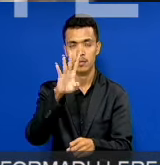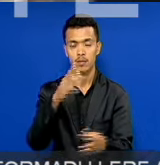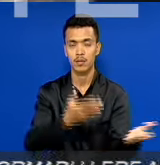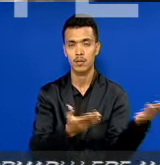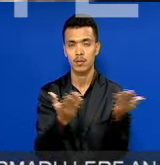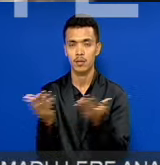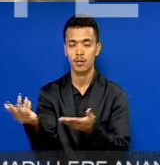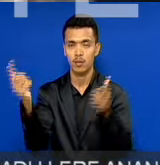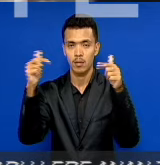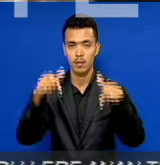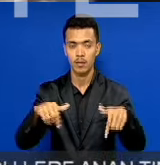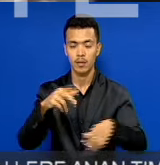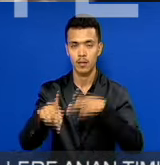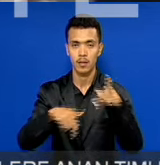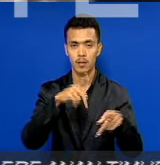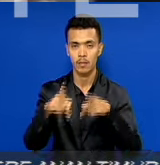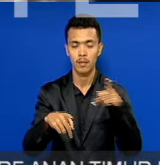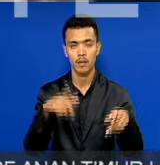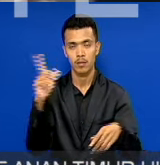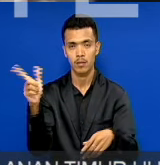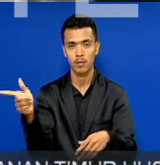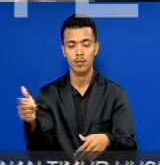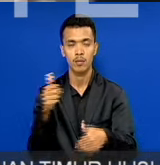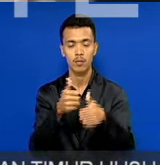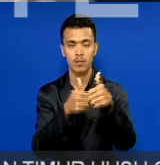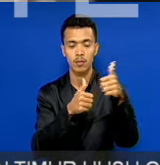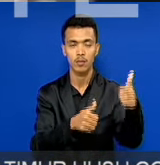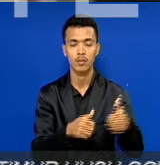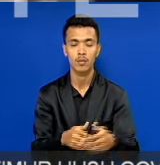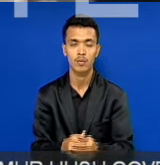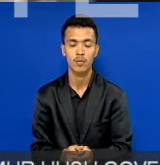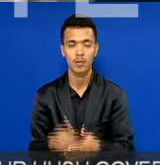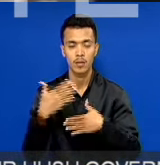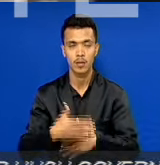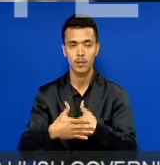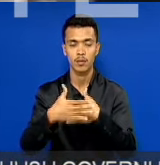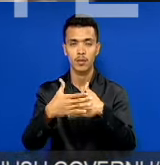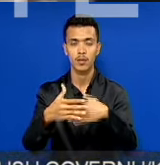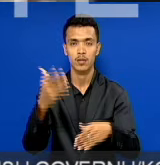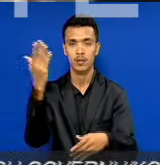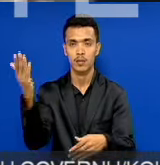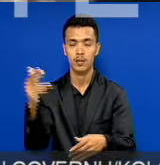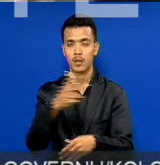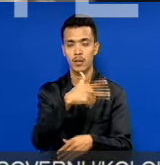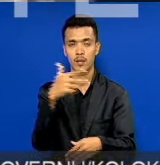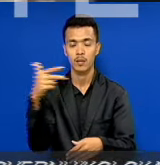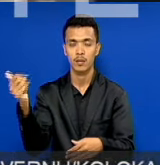ita tau na sa alvo planu nia, agora depende ba prosesu negosiasaun ia Indonesia na ba